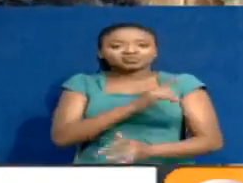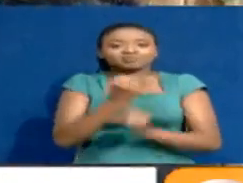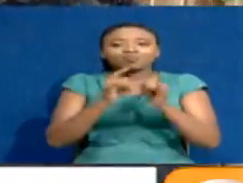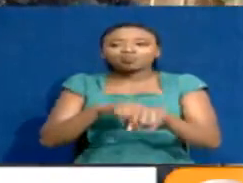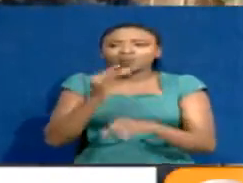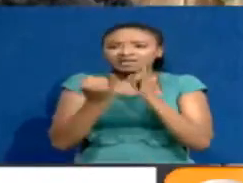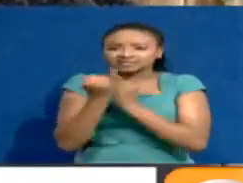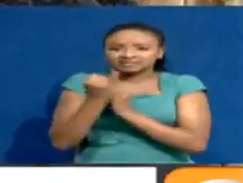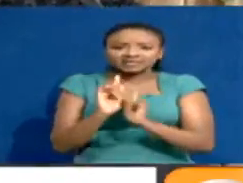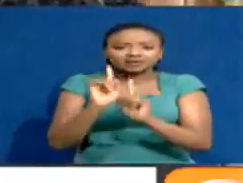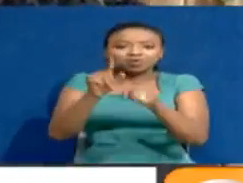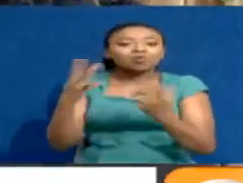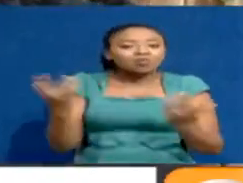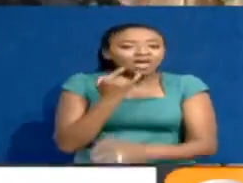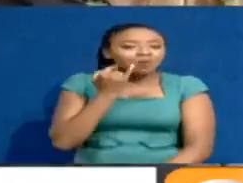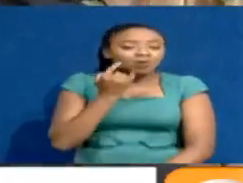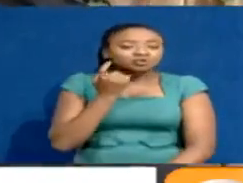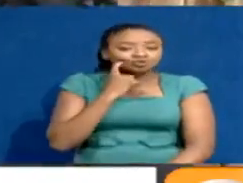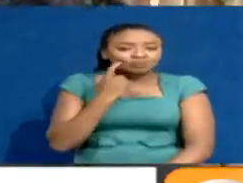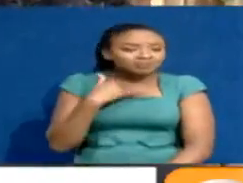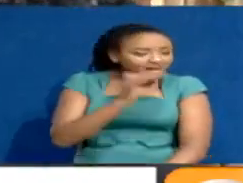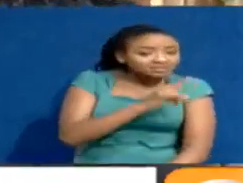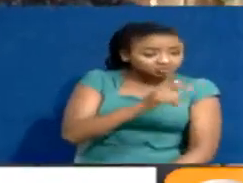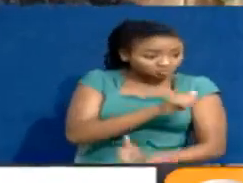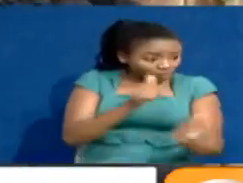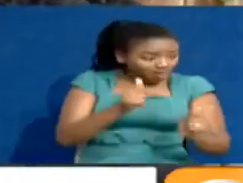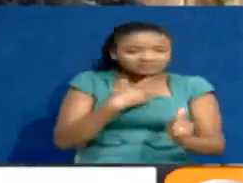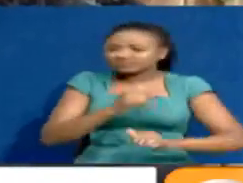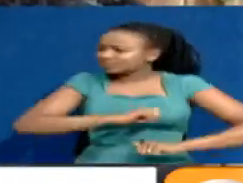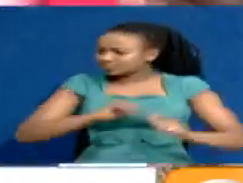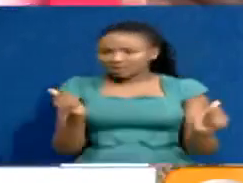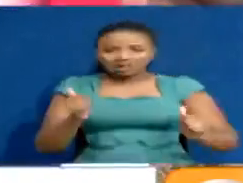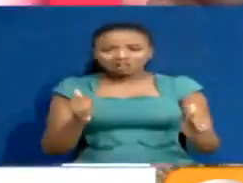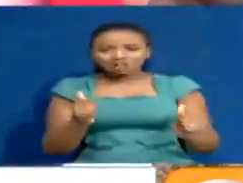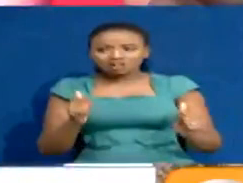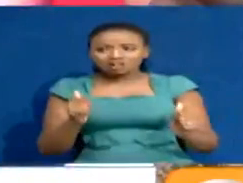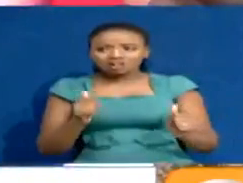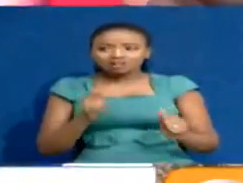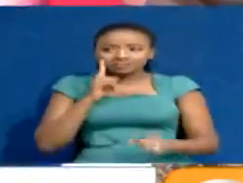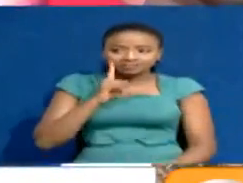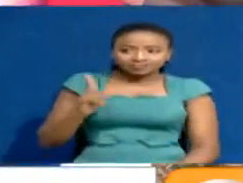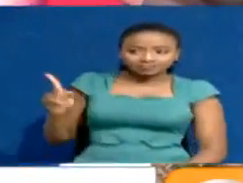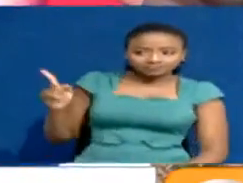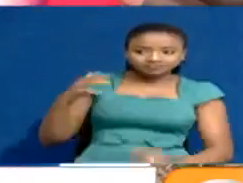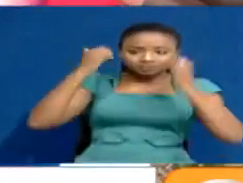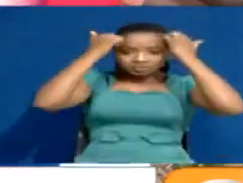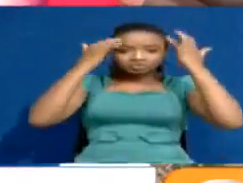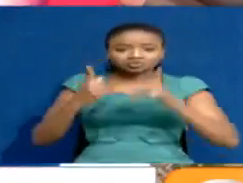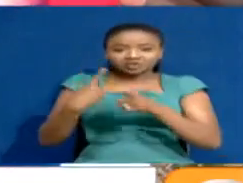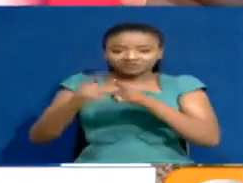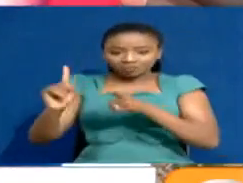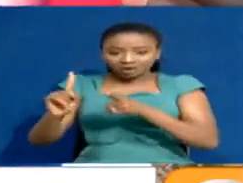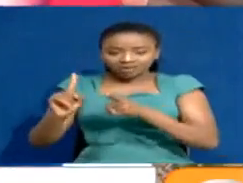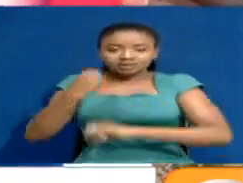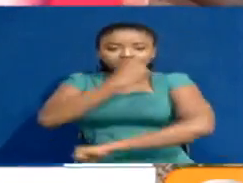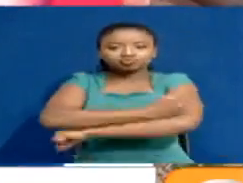Jumamosi alikuwa akienda dukani. Nikamuuliza, Bella uko aje? Akaniambia niko salama. Bella Martin alikuwa mwanafunzi wa kidato cha